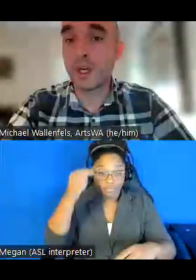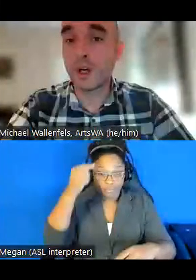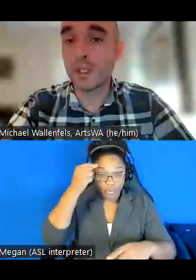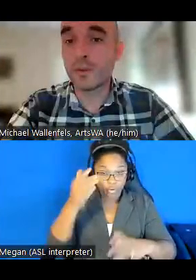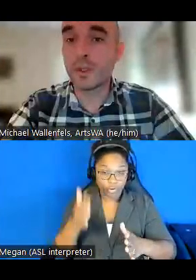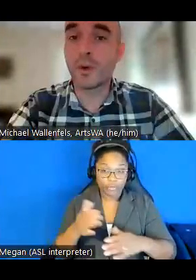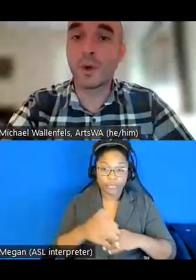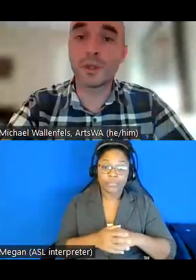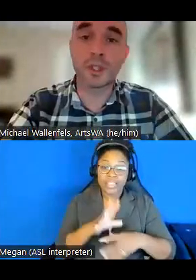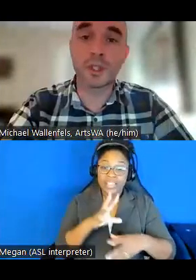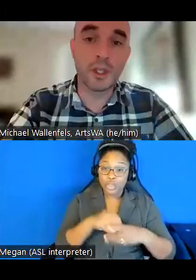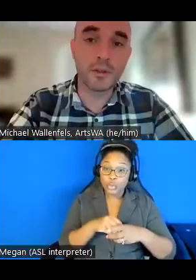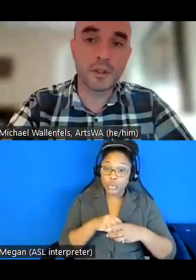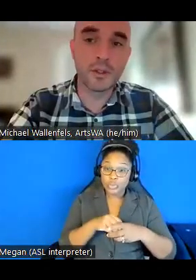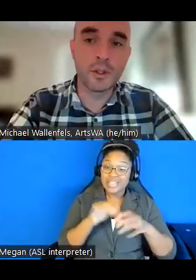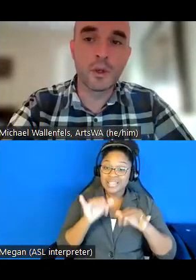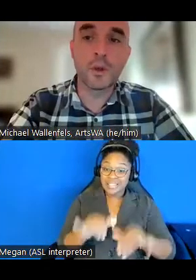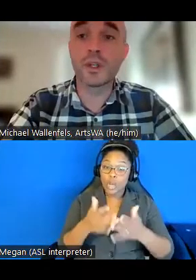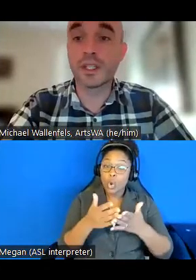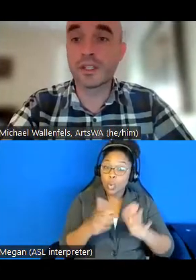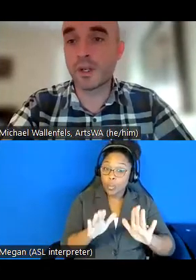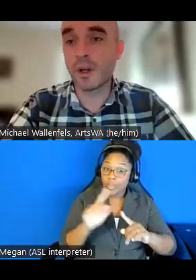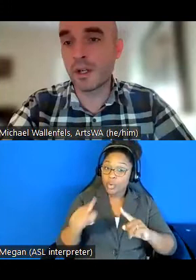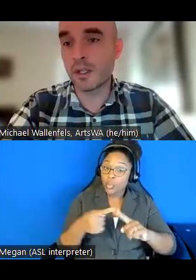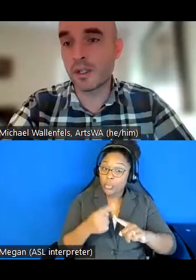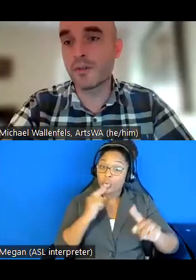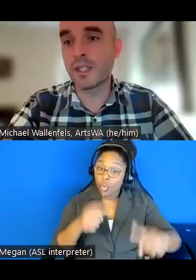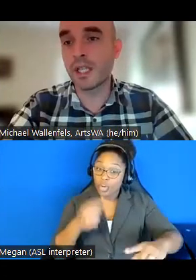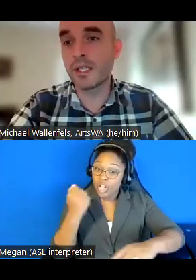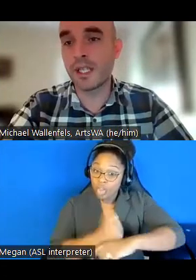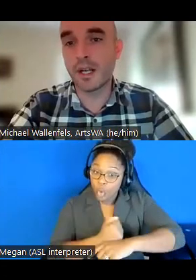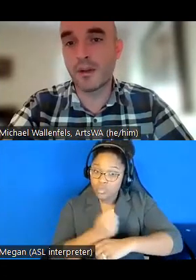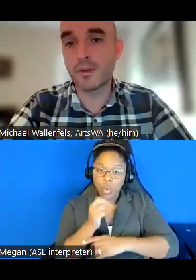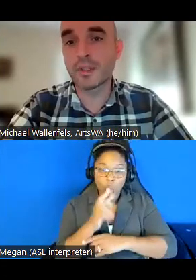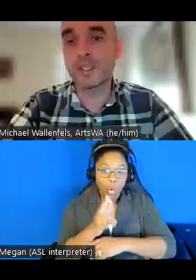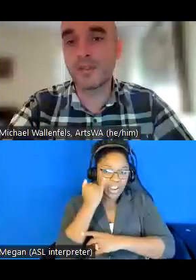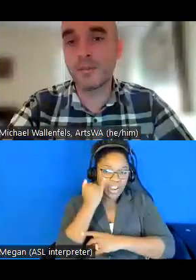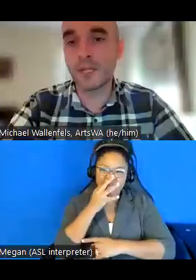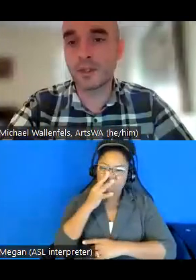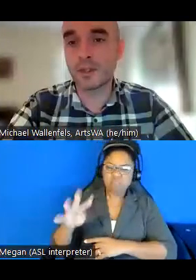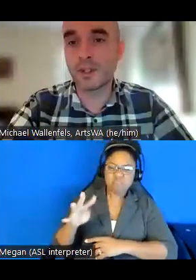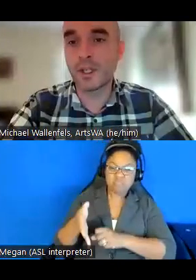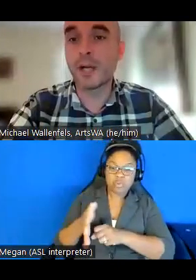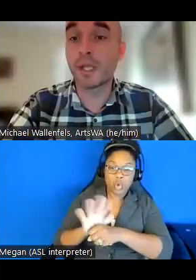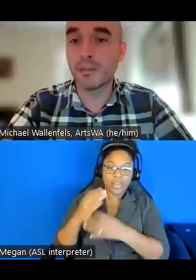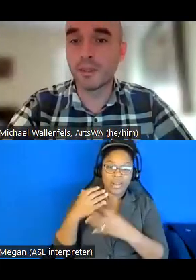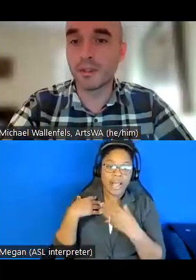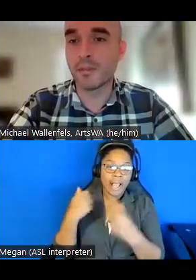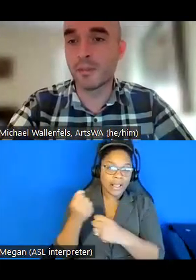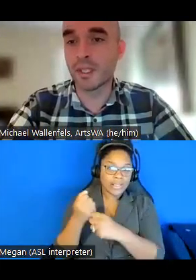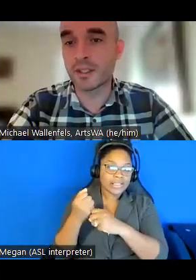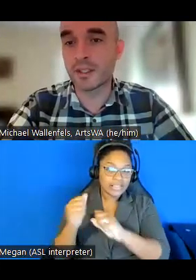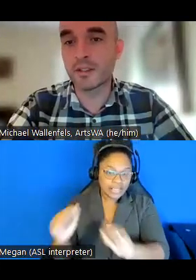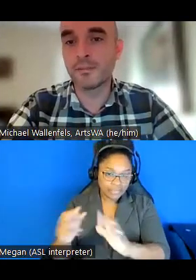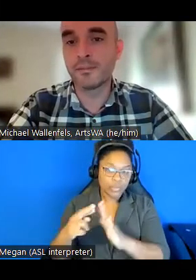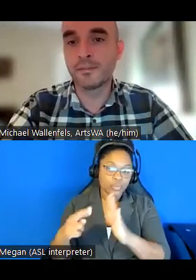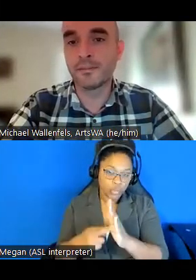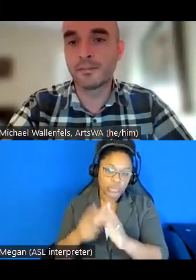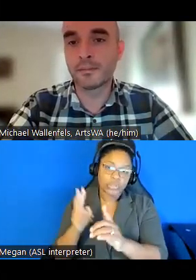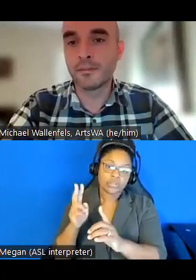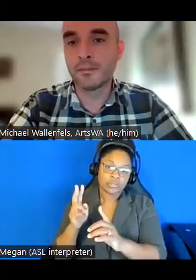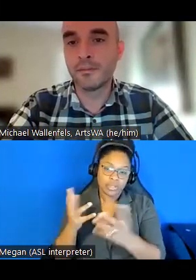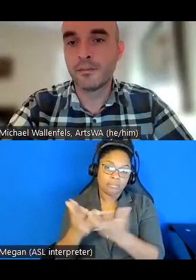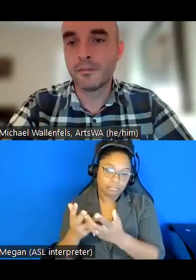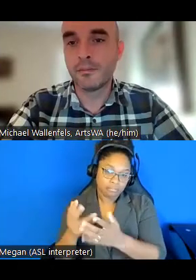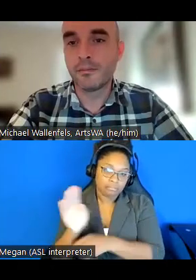안전 조치를 무시한 그러니까 예를 들어서 문을 닫으라는 명령을 받았는데 문을 열어두거나 이런 건강 안전 조치를